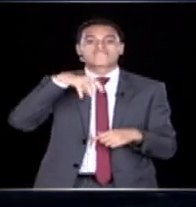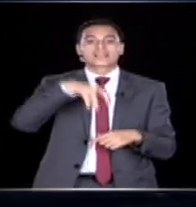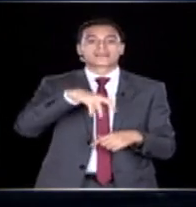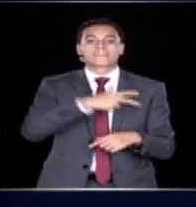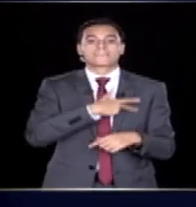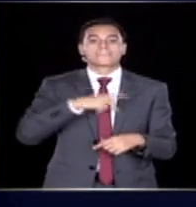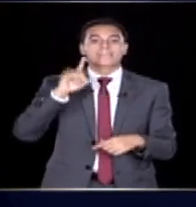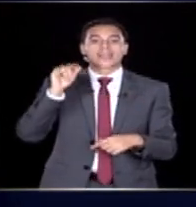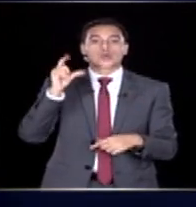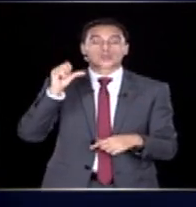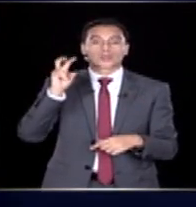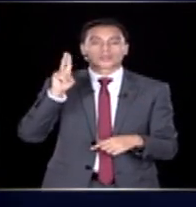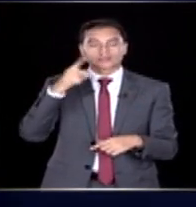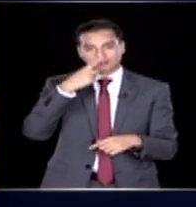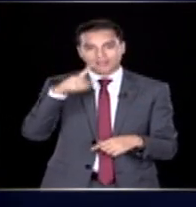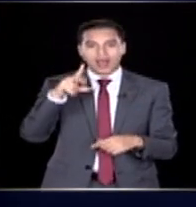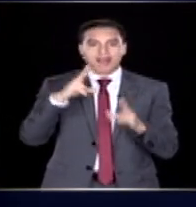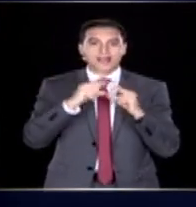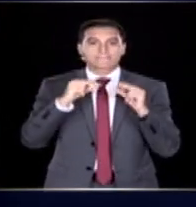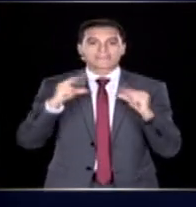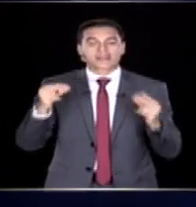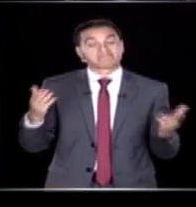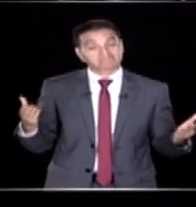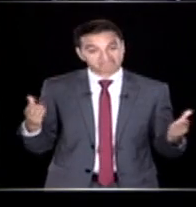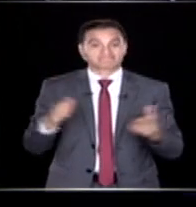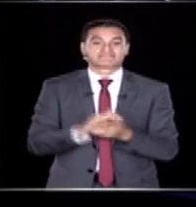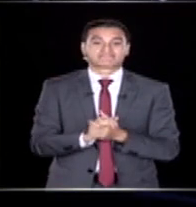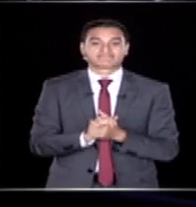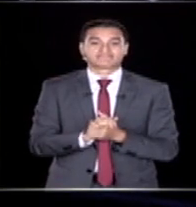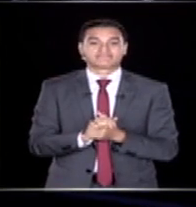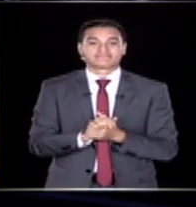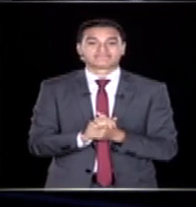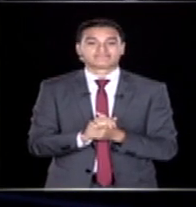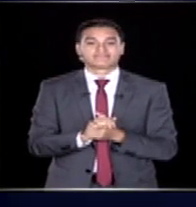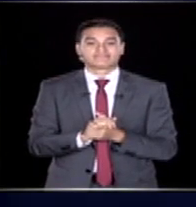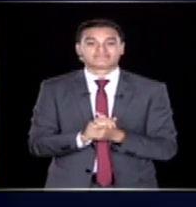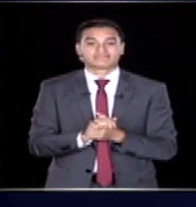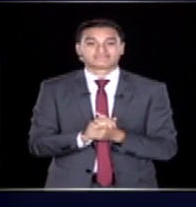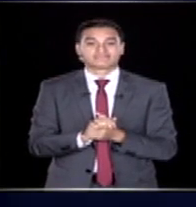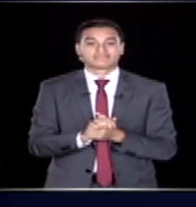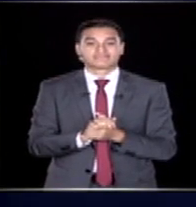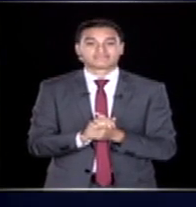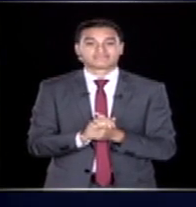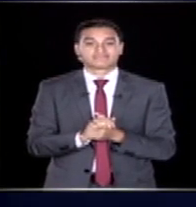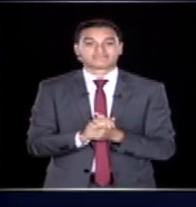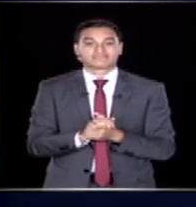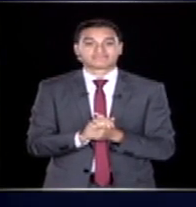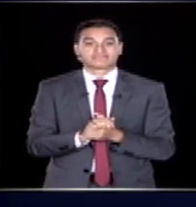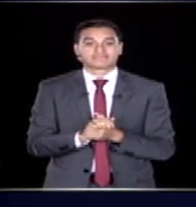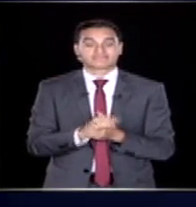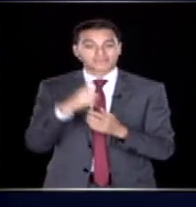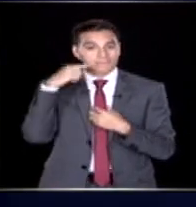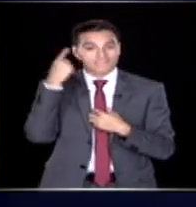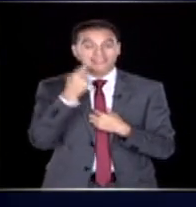لبنان. ما